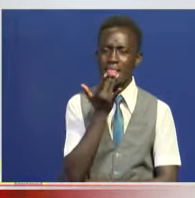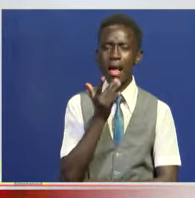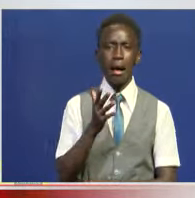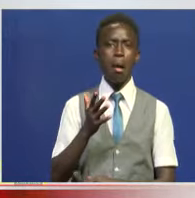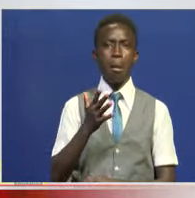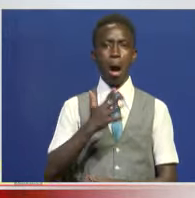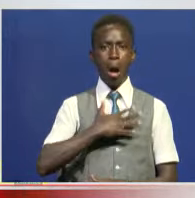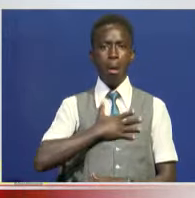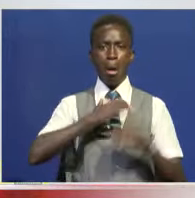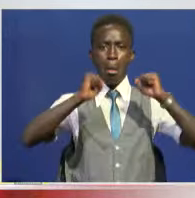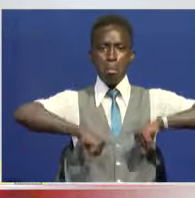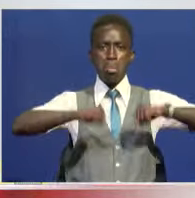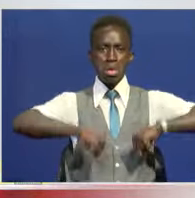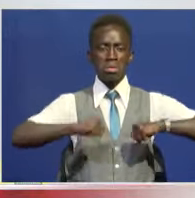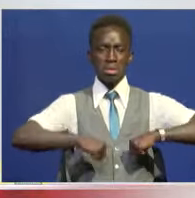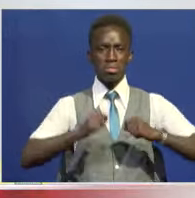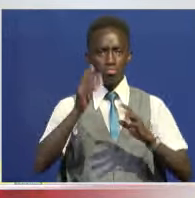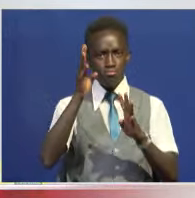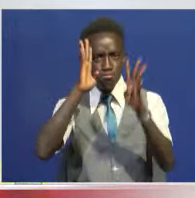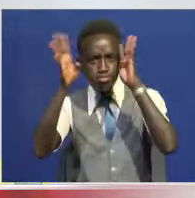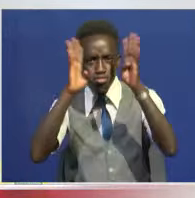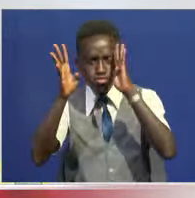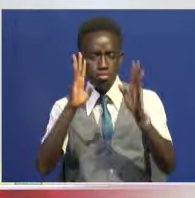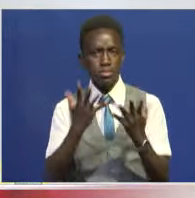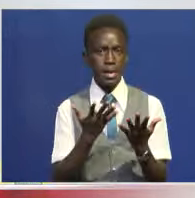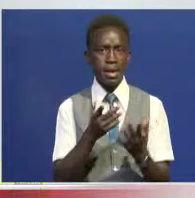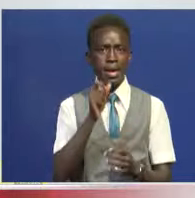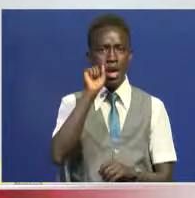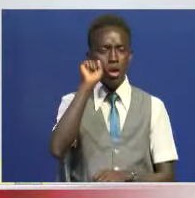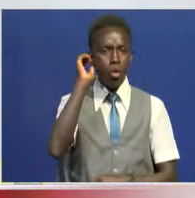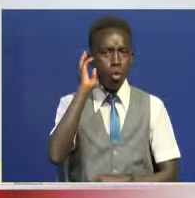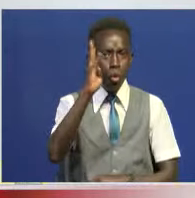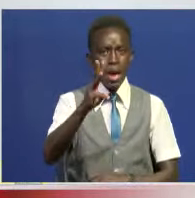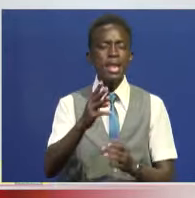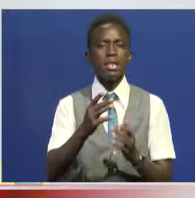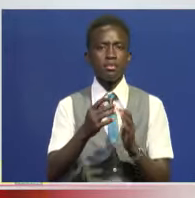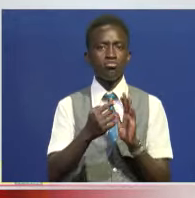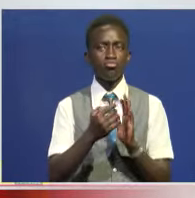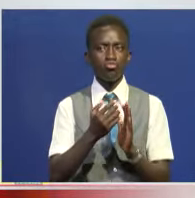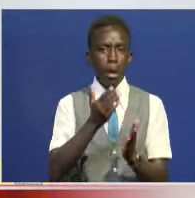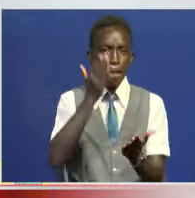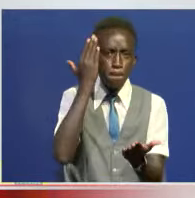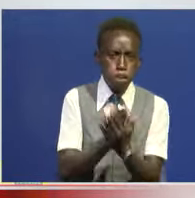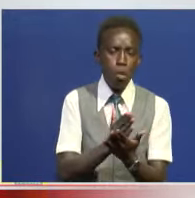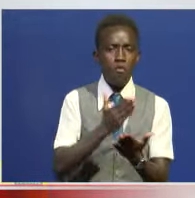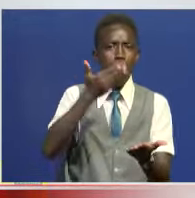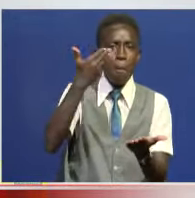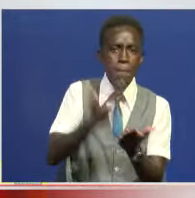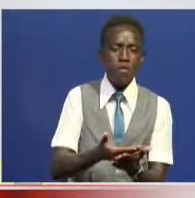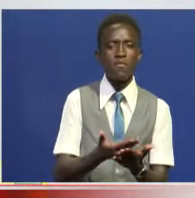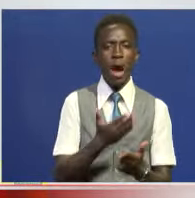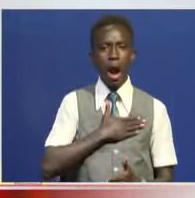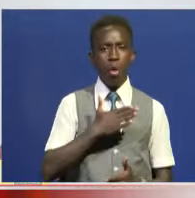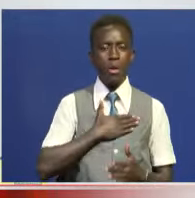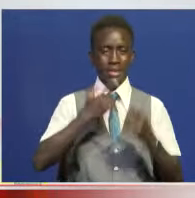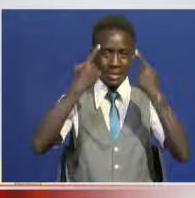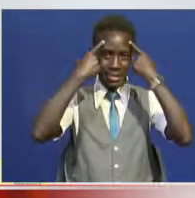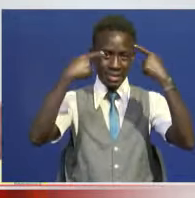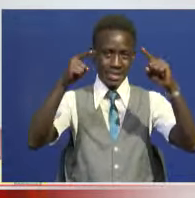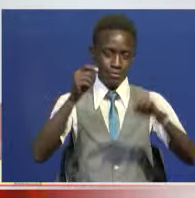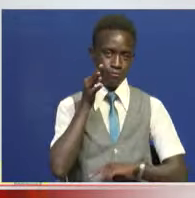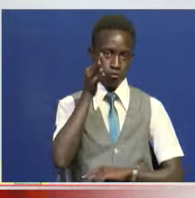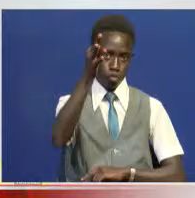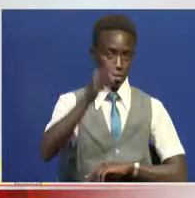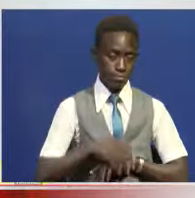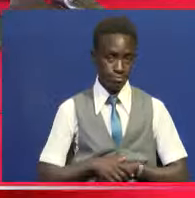to innovate will determine our future success. Specialized training is